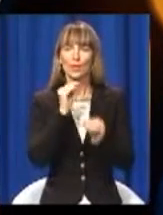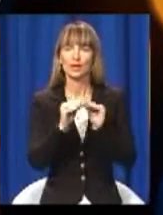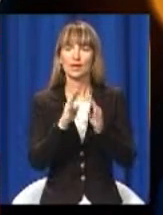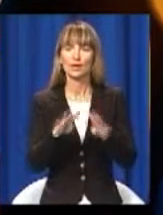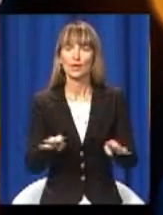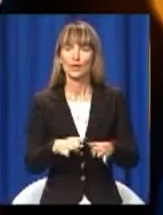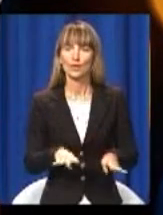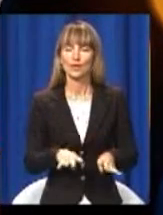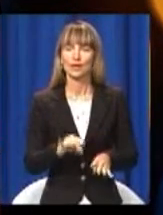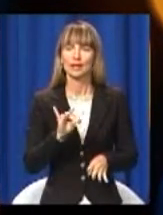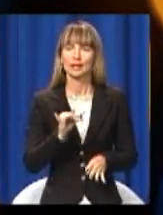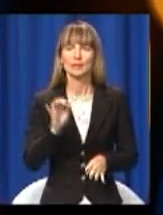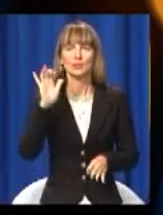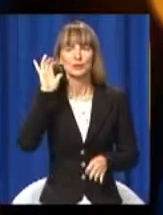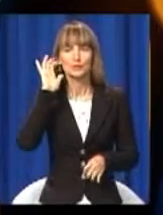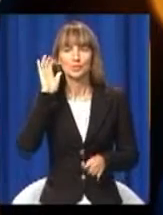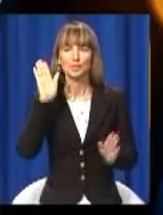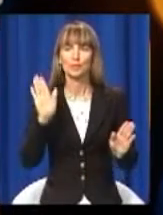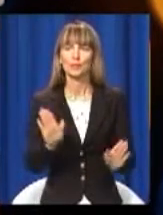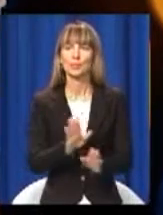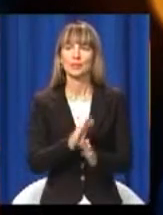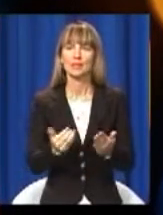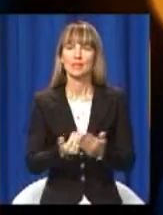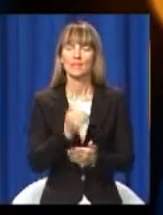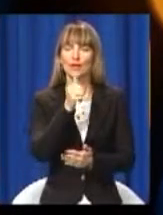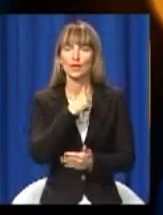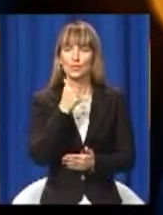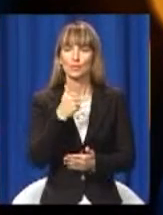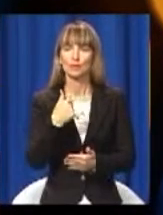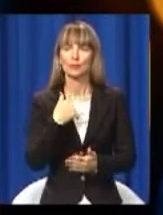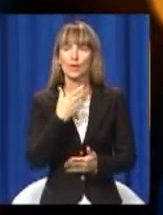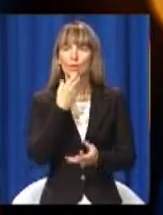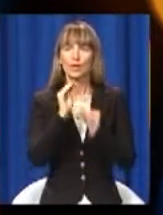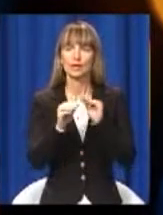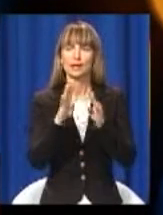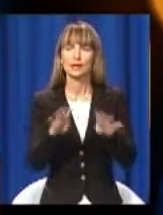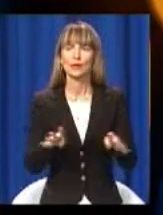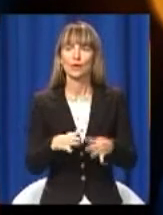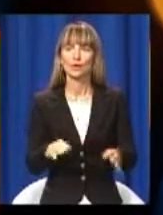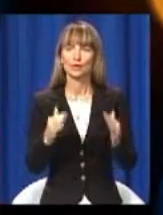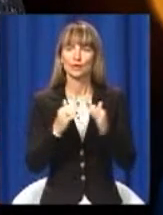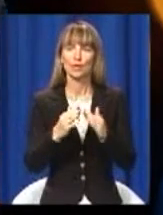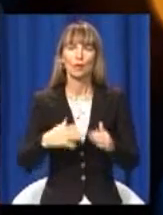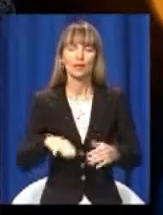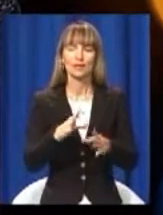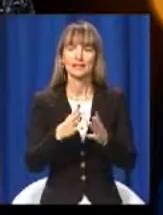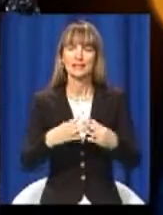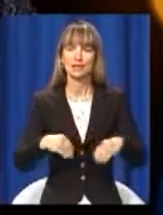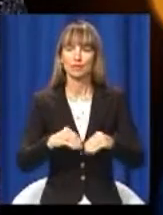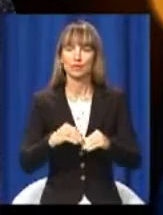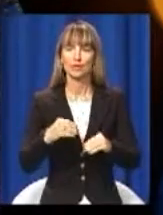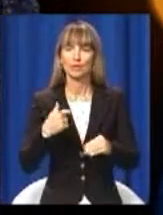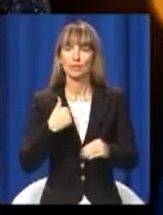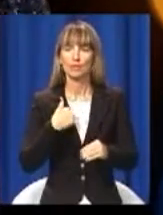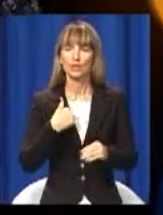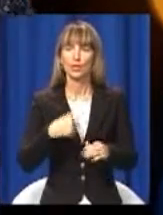елку и слушаем песни новогоднего. Наряжаем елку дома всей семьей. Мы уходим